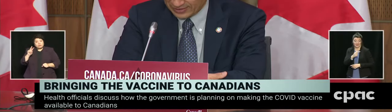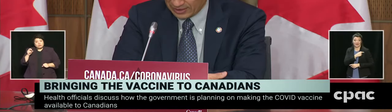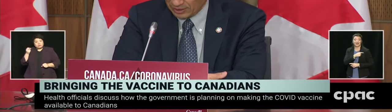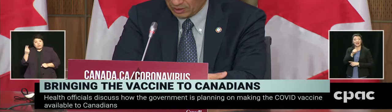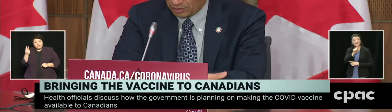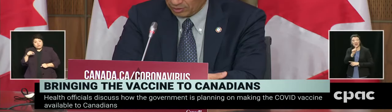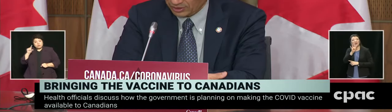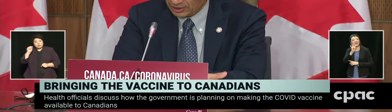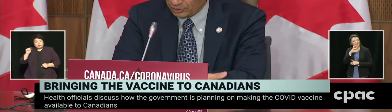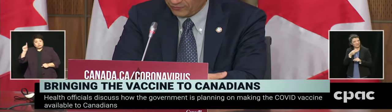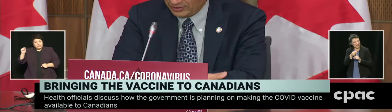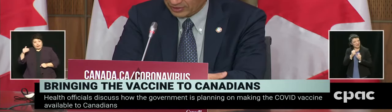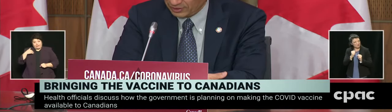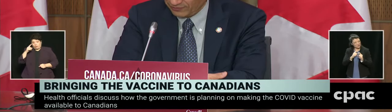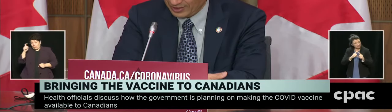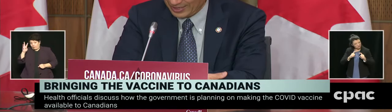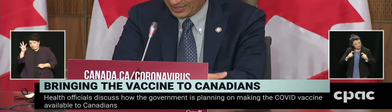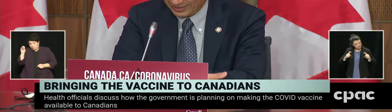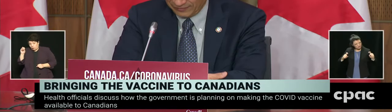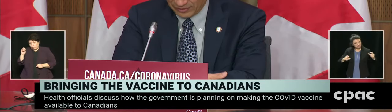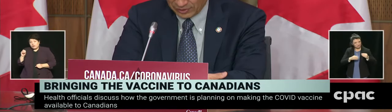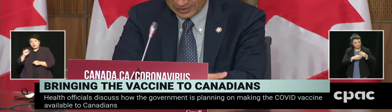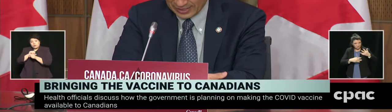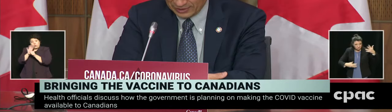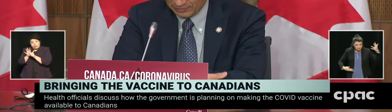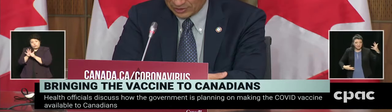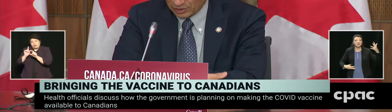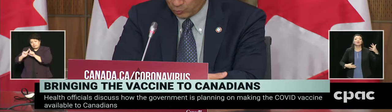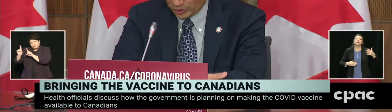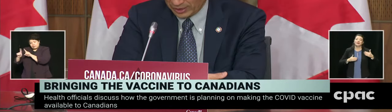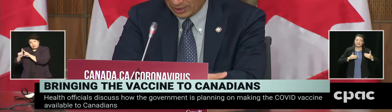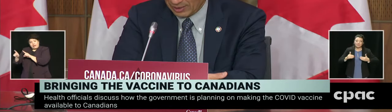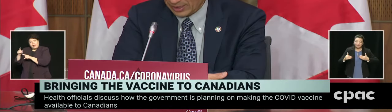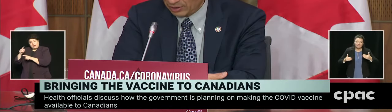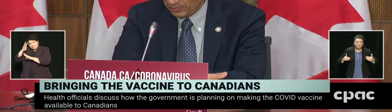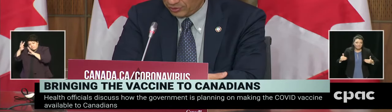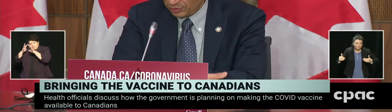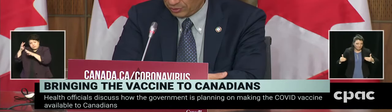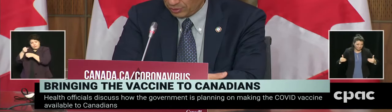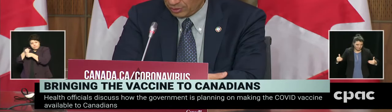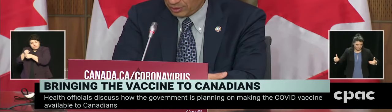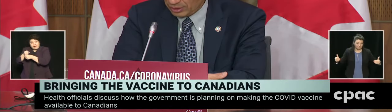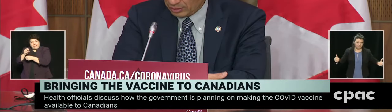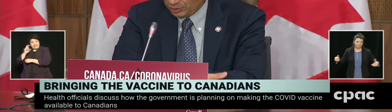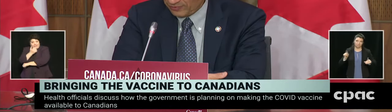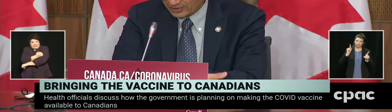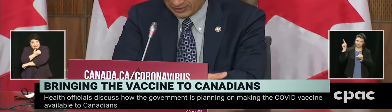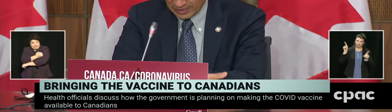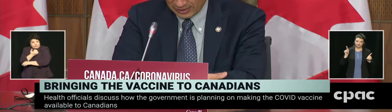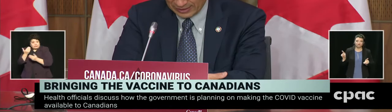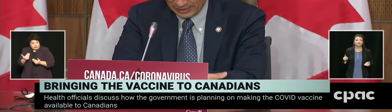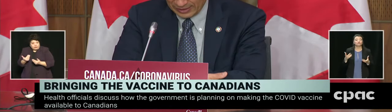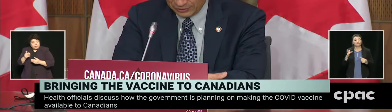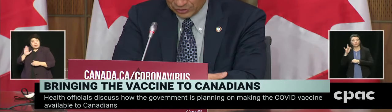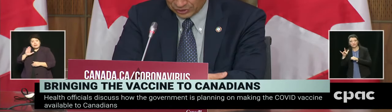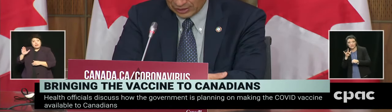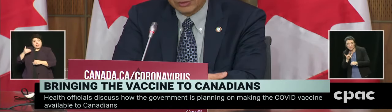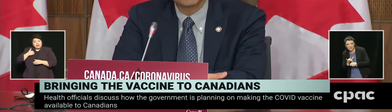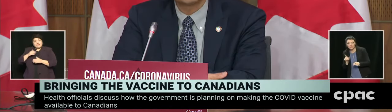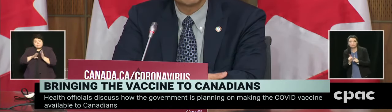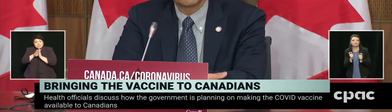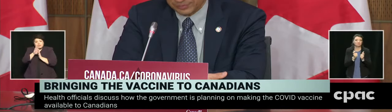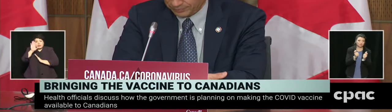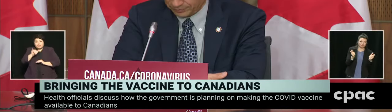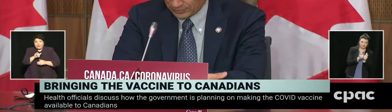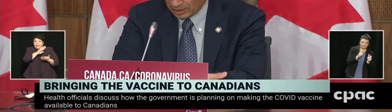candidats vaccins contre la COVID-19 à différents stades de mise en point par le milieu universitaire et l'industrie